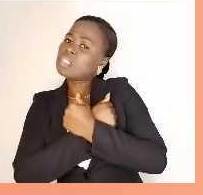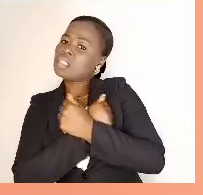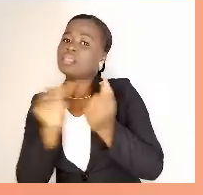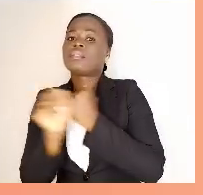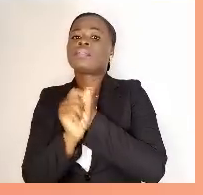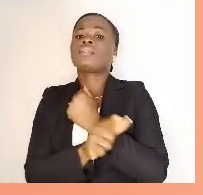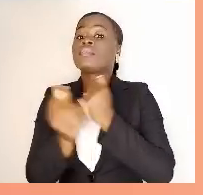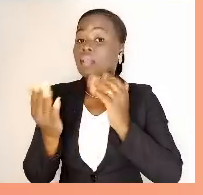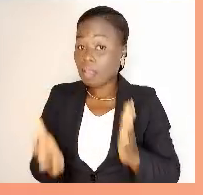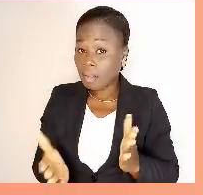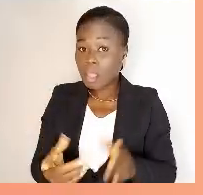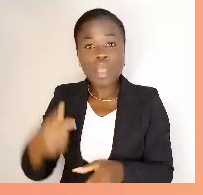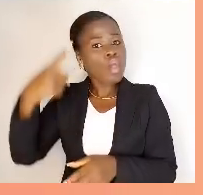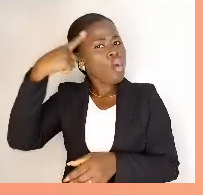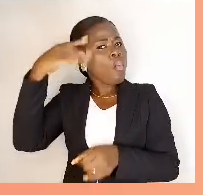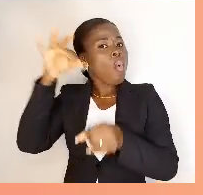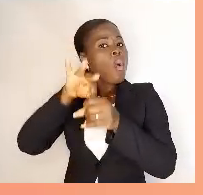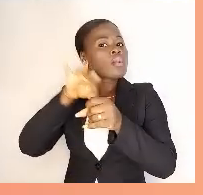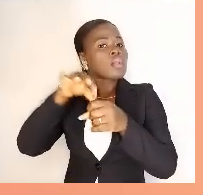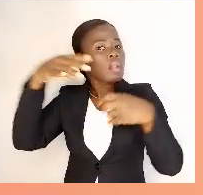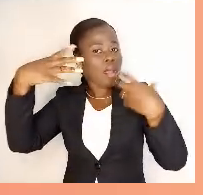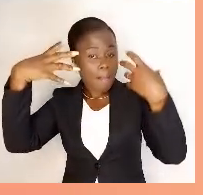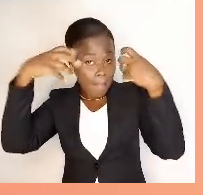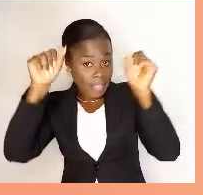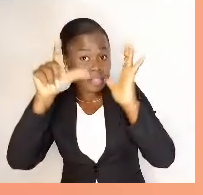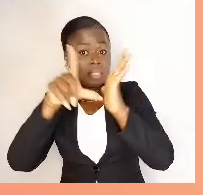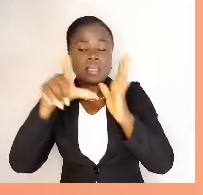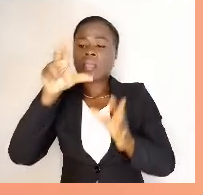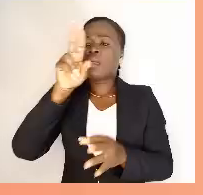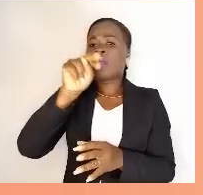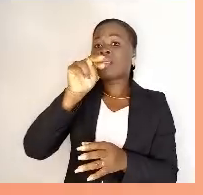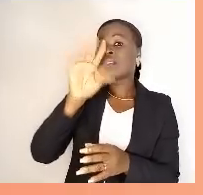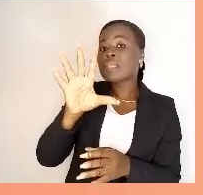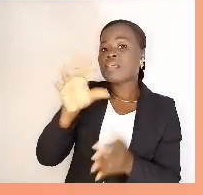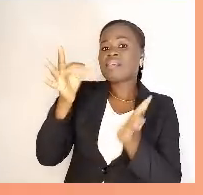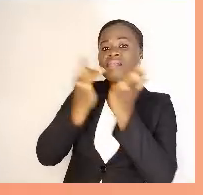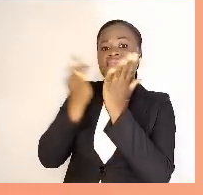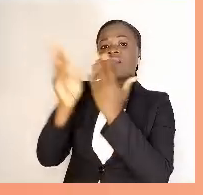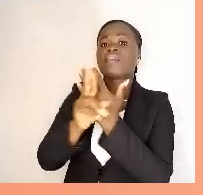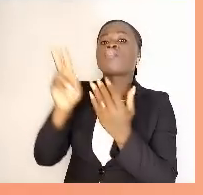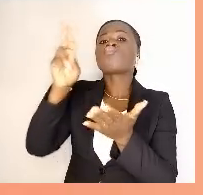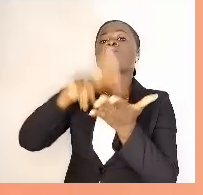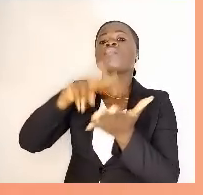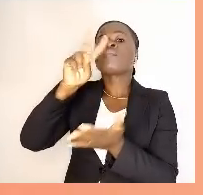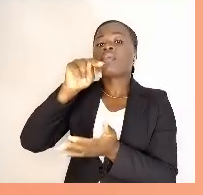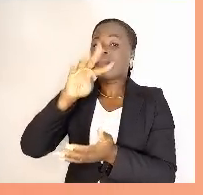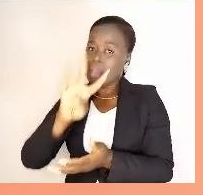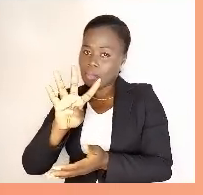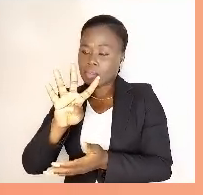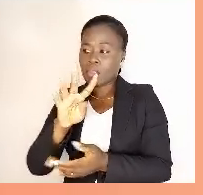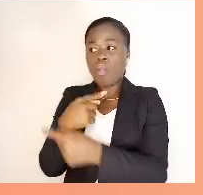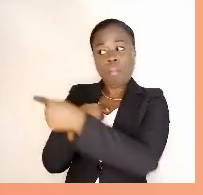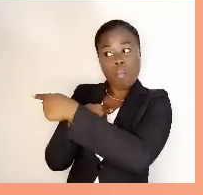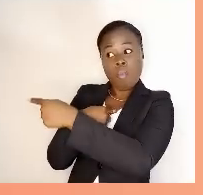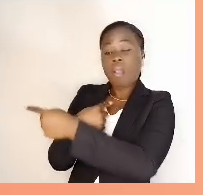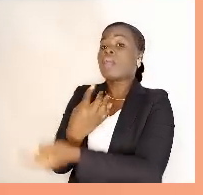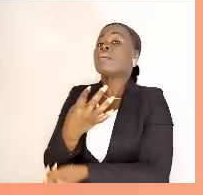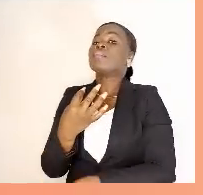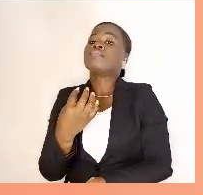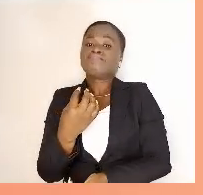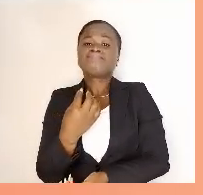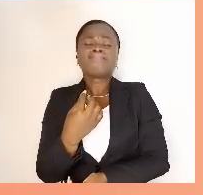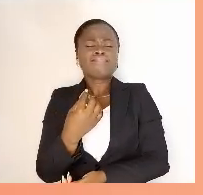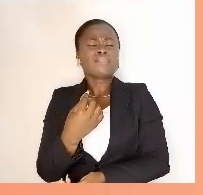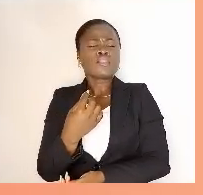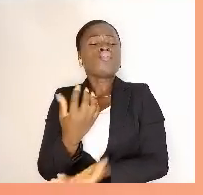Mes chers compatriotes, s'agissant de l'élection présidentielle du 25 février 2024,